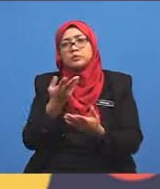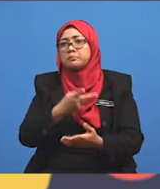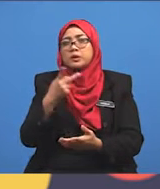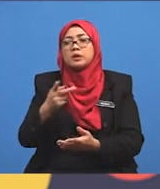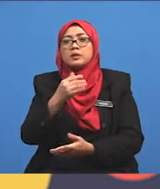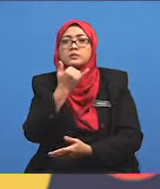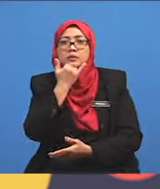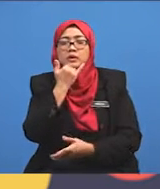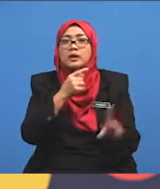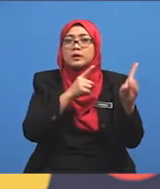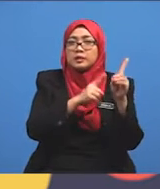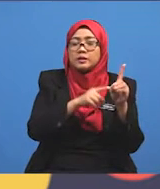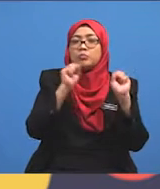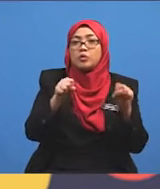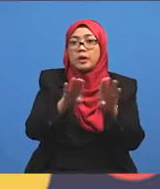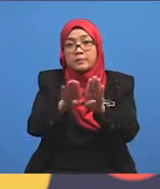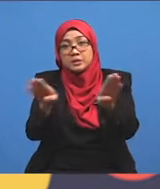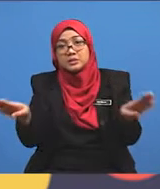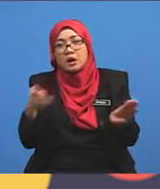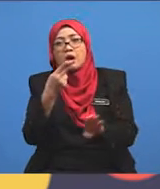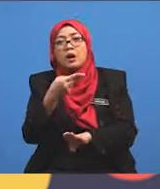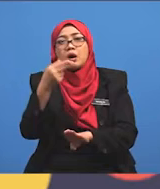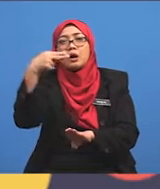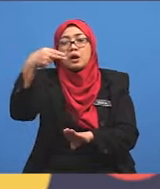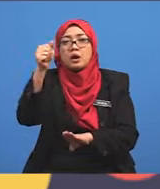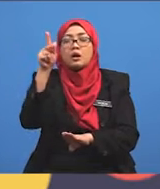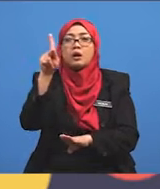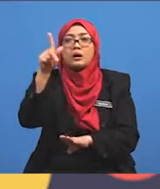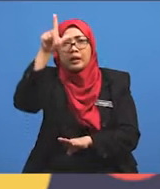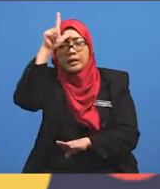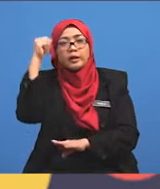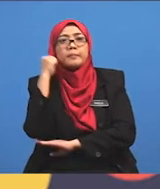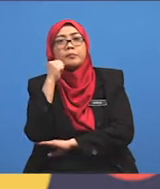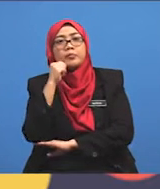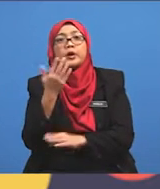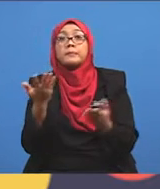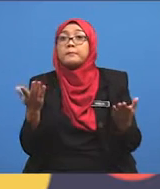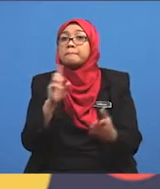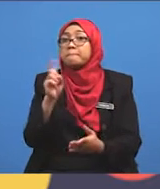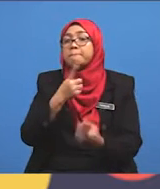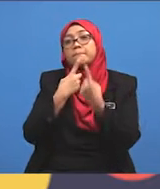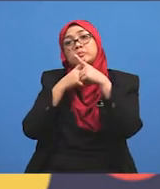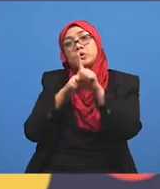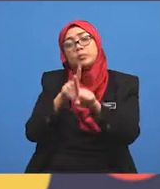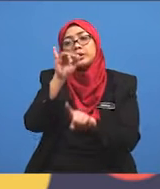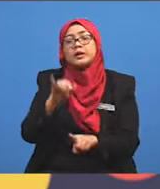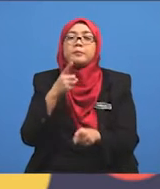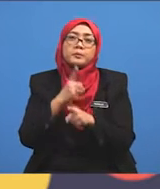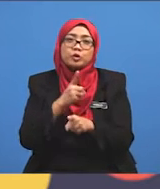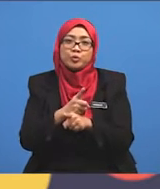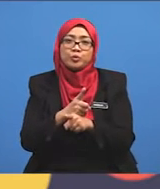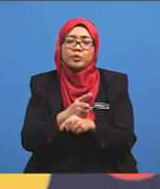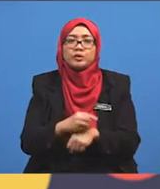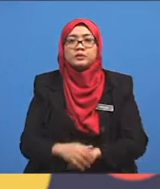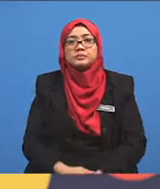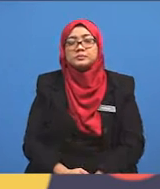Islam membezakan hak lelaki dan perempuan. Cuba jawablah pelajar. Manakah